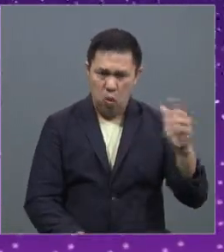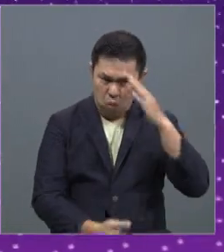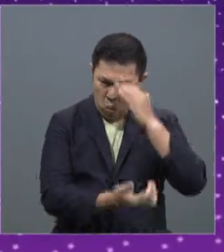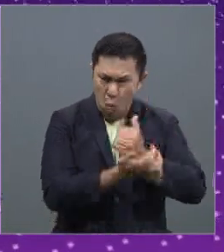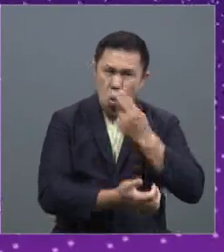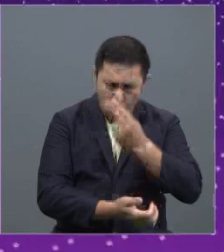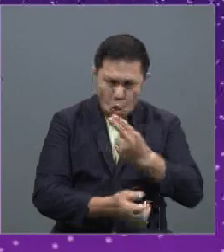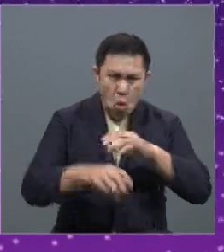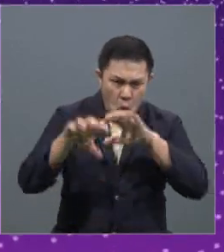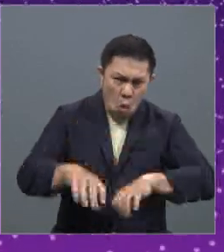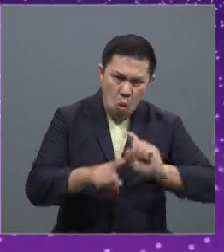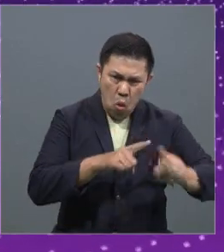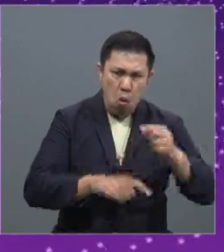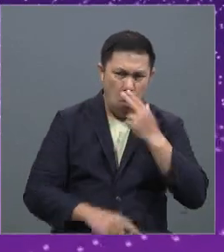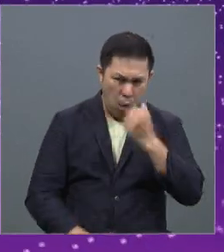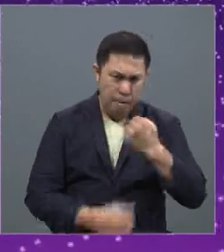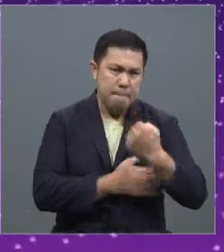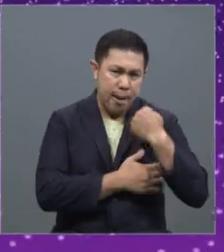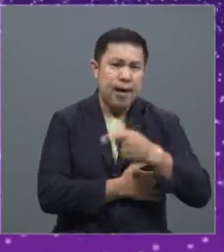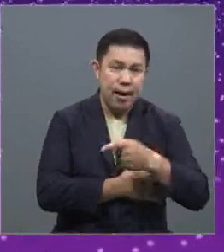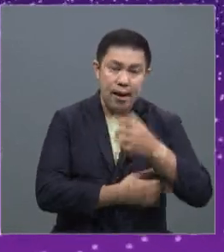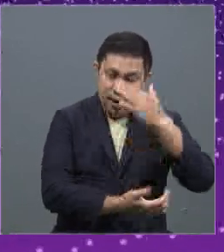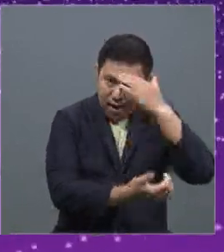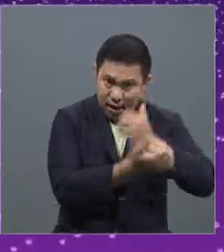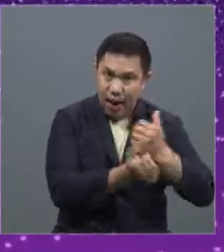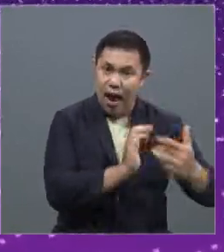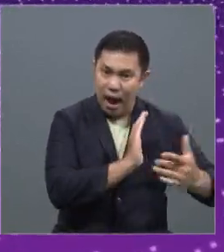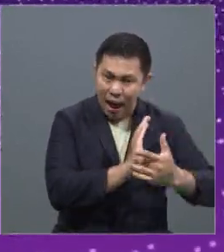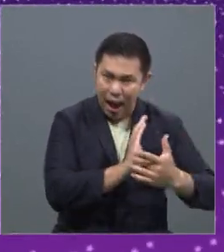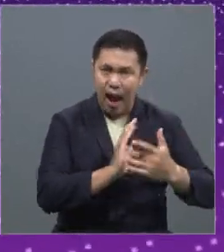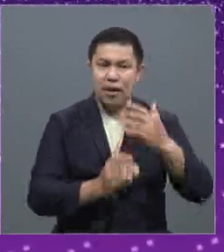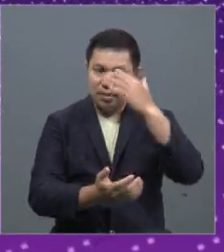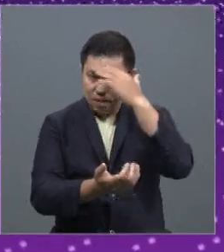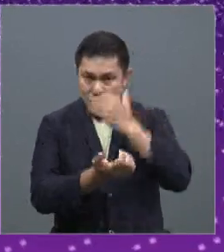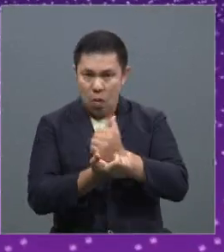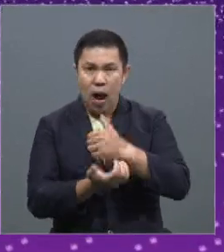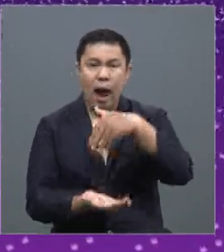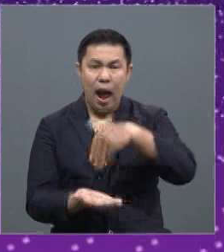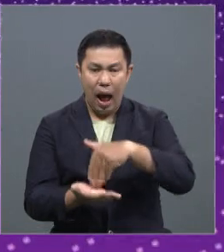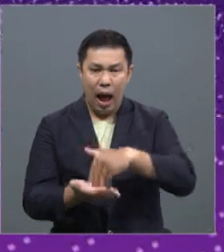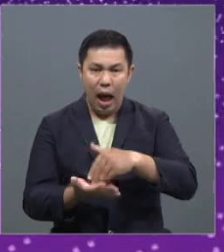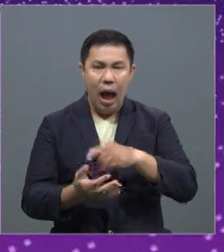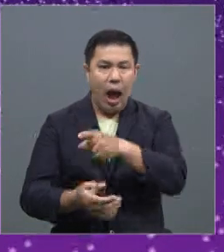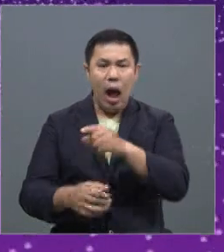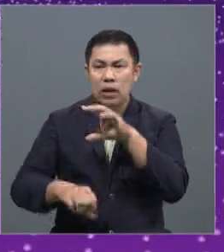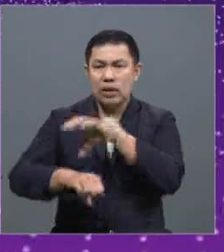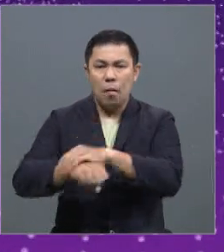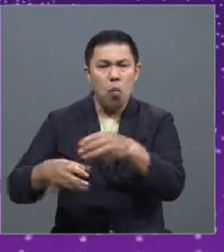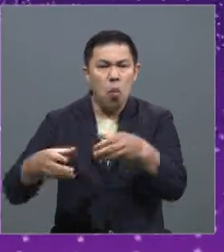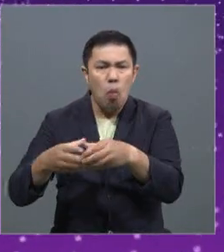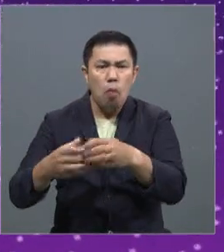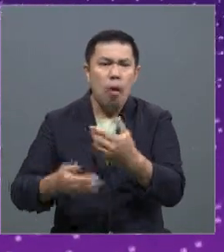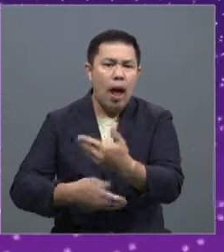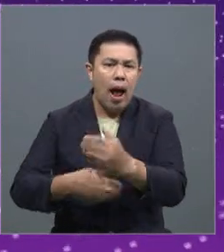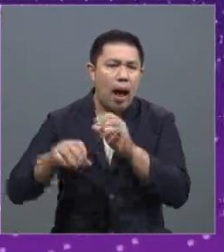รุนแรงมากขึ้นล่าสุดทั้งตำรวจไซเบอร์และตำรวจสอบสวนกลางเข้าไปกวาดล้างเครือข่ายพนันออนไลน์ยึดของกลางแล้วก็ทรัพย์สินได้เป็น